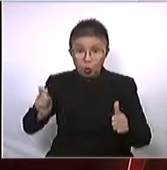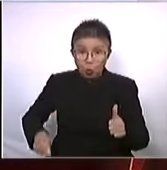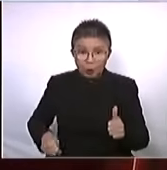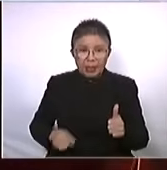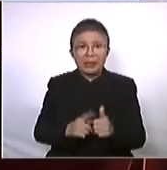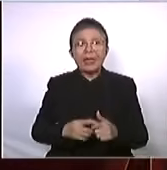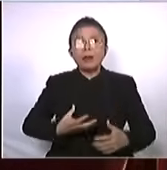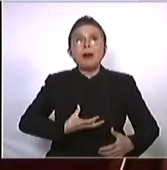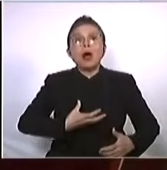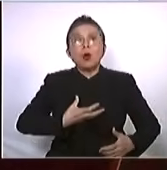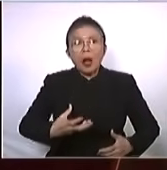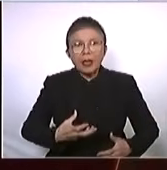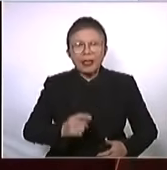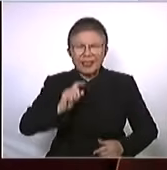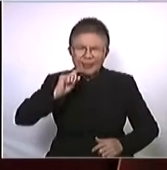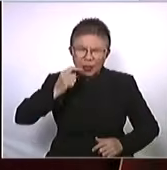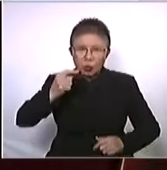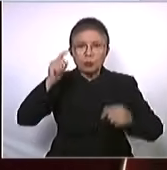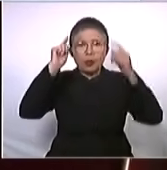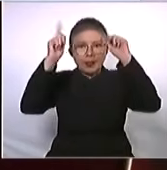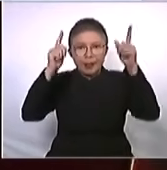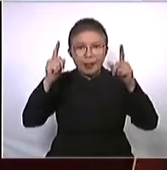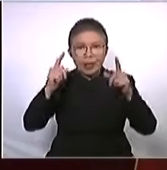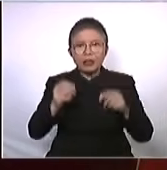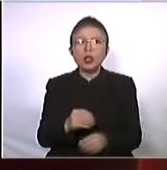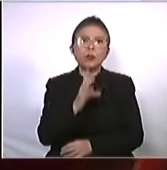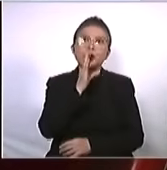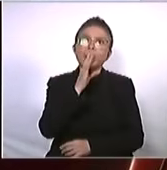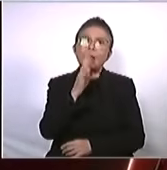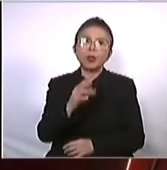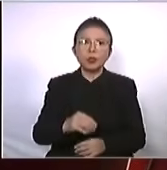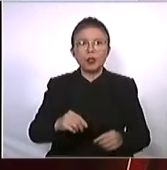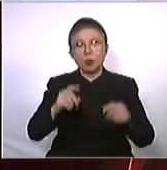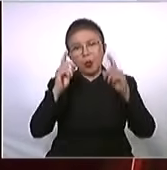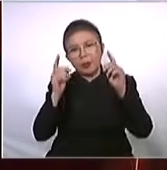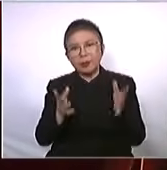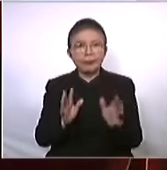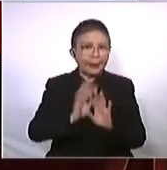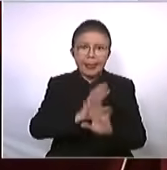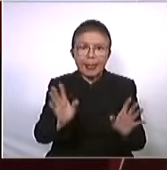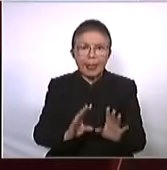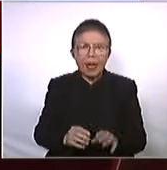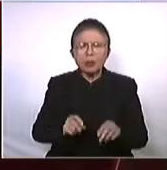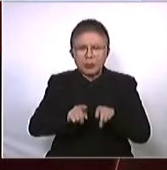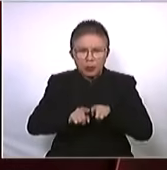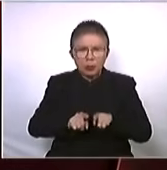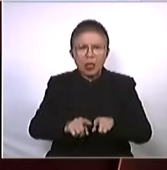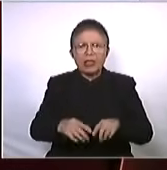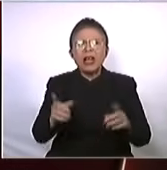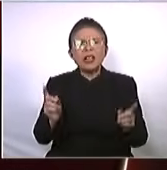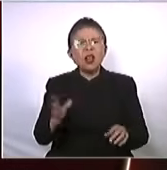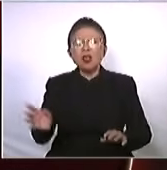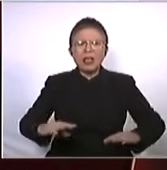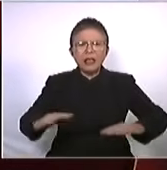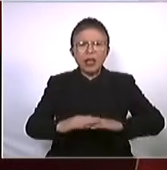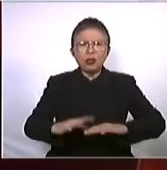kemauan dan kesungguhan politik bukan hanya retorika politik Oleh karena itu agar tanah-tanah yang